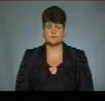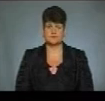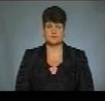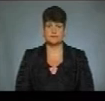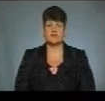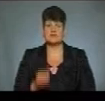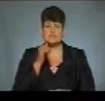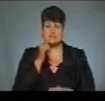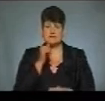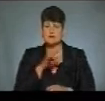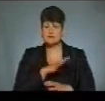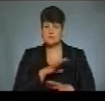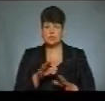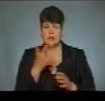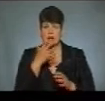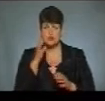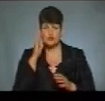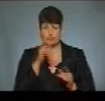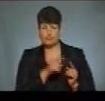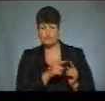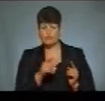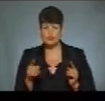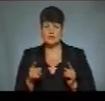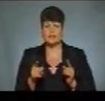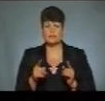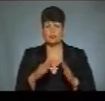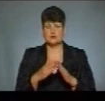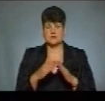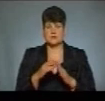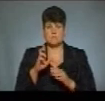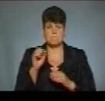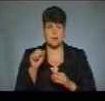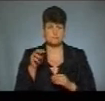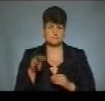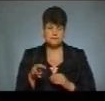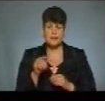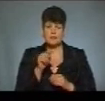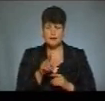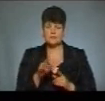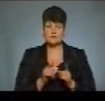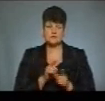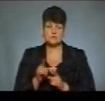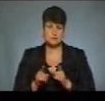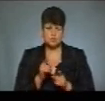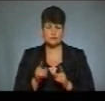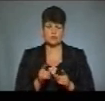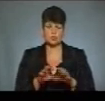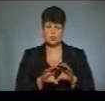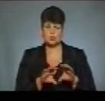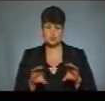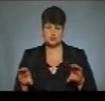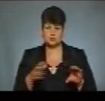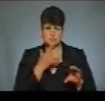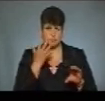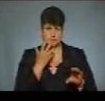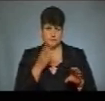Відзавтра не буде гарячої води в житлових будинках мікрорайону «Сонячний» у Тернополі. Там замінюватимуть труби теплопостачання. Про